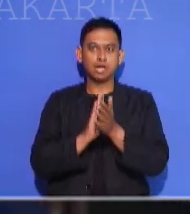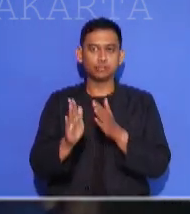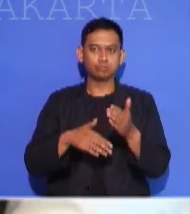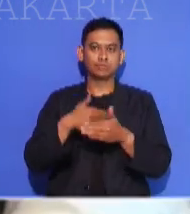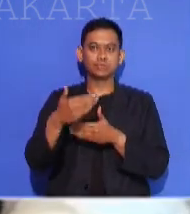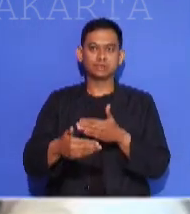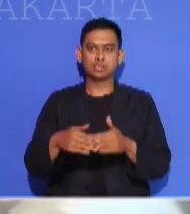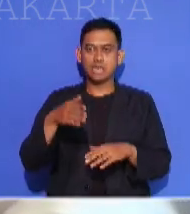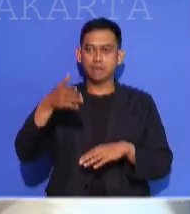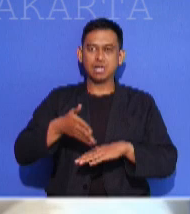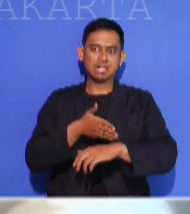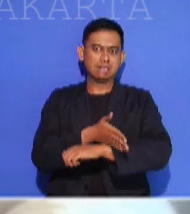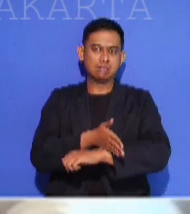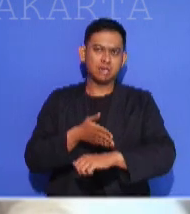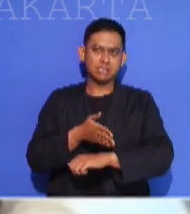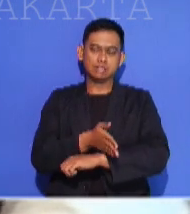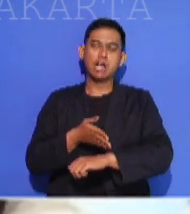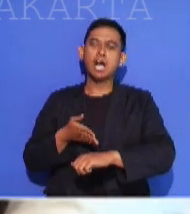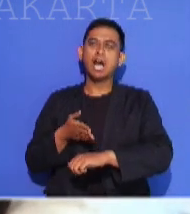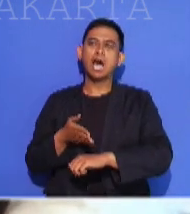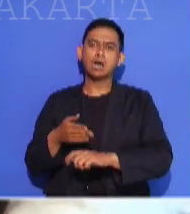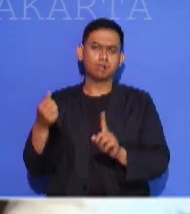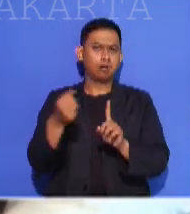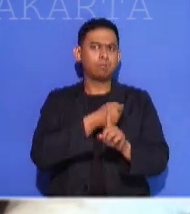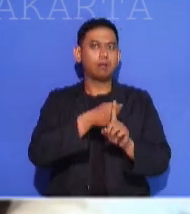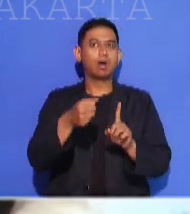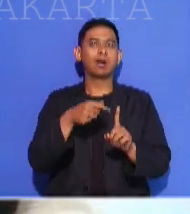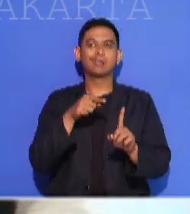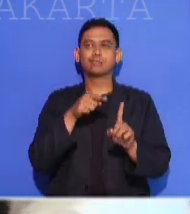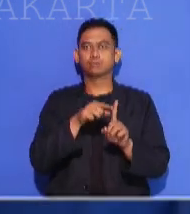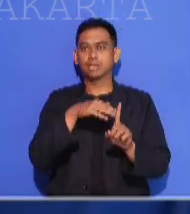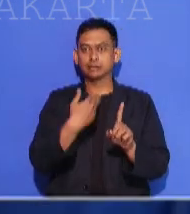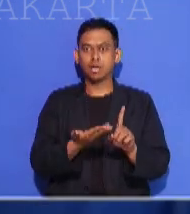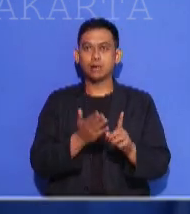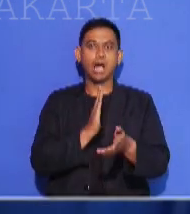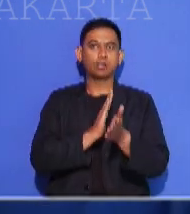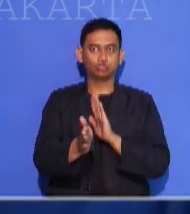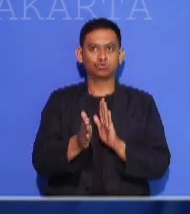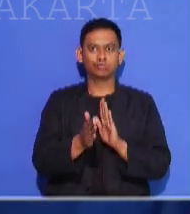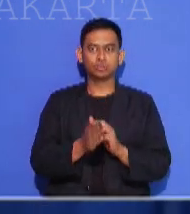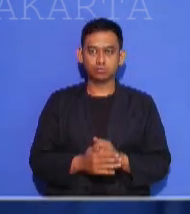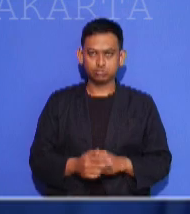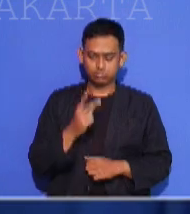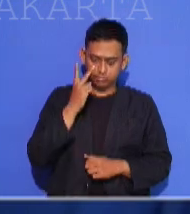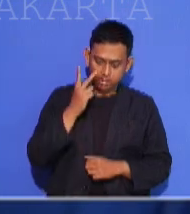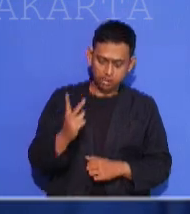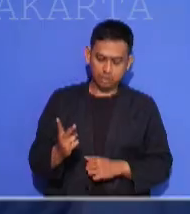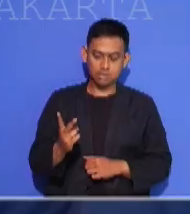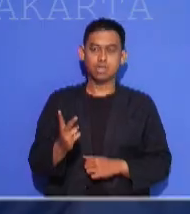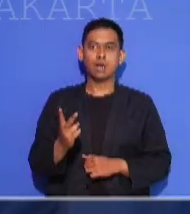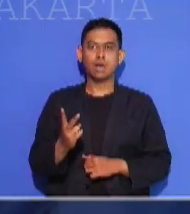wilayah Parangtritis, Kretek, Bantul. Korban ditemukan warga meninggal di lokasi tersebut keesokan harinya.